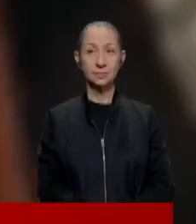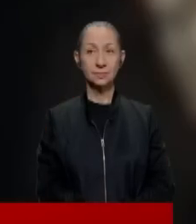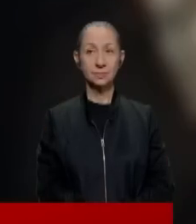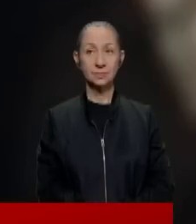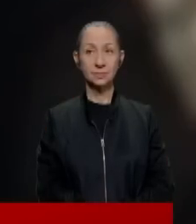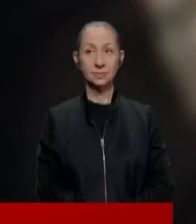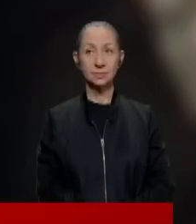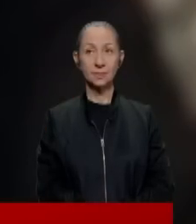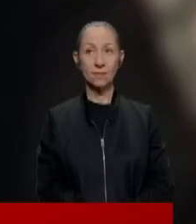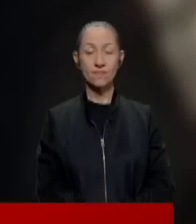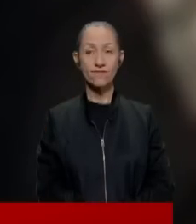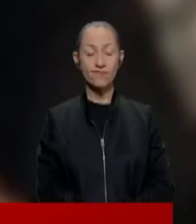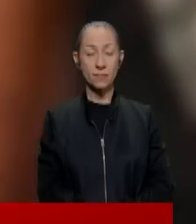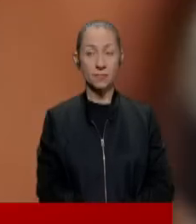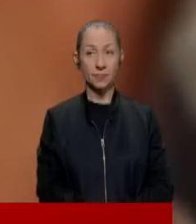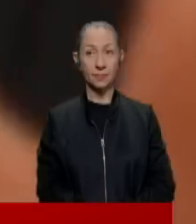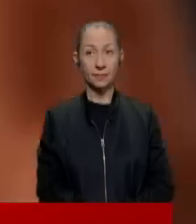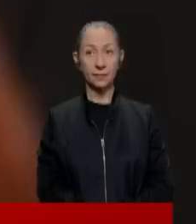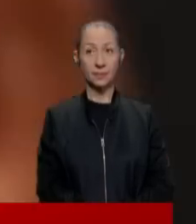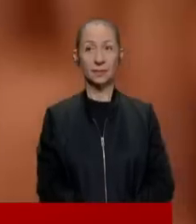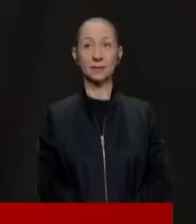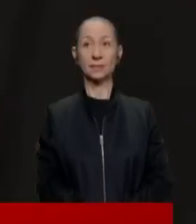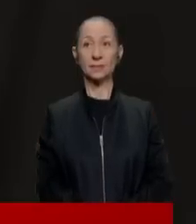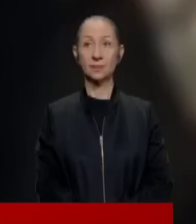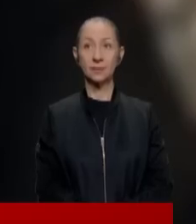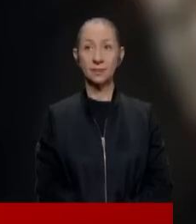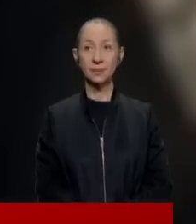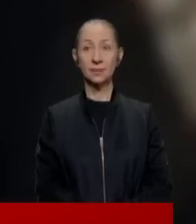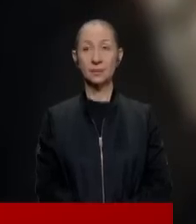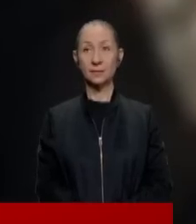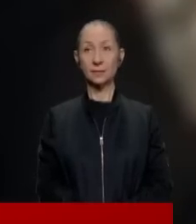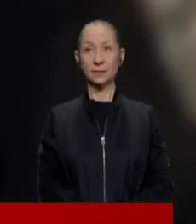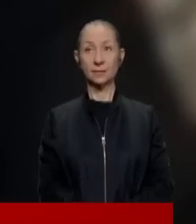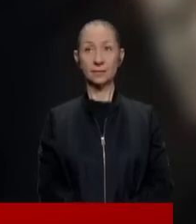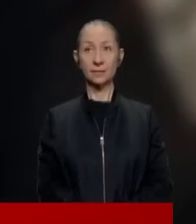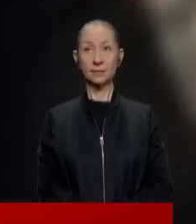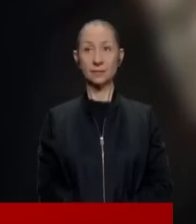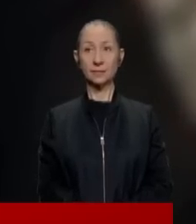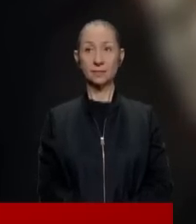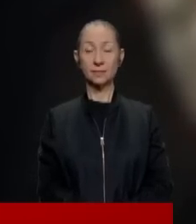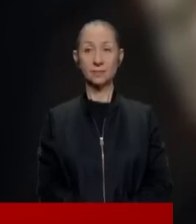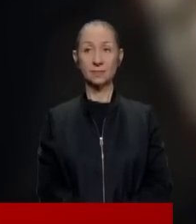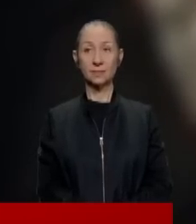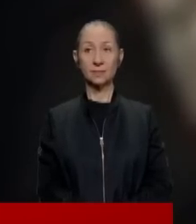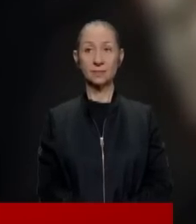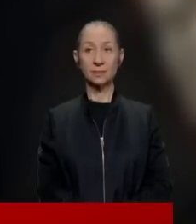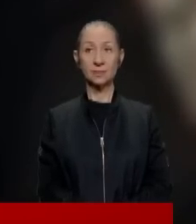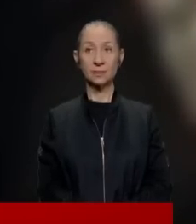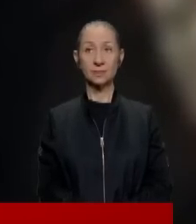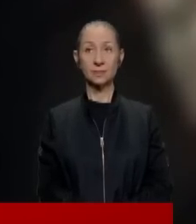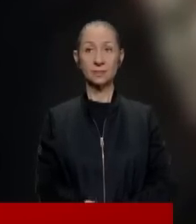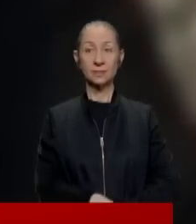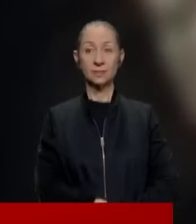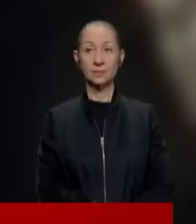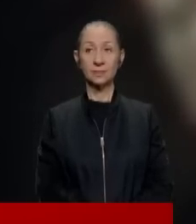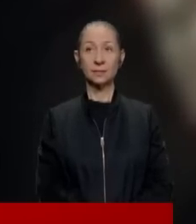yeniden yapılandırılacak KYK borcu gibi bir derdiniz olmayacak enflasyonu 2 yıl içinde kalıcı biçimde sabitleyip